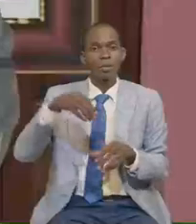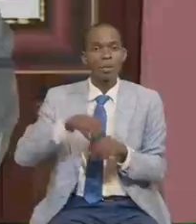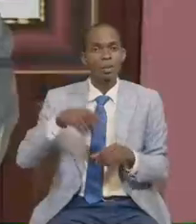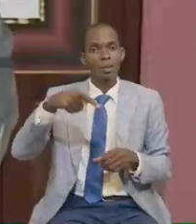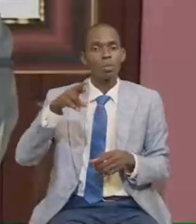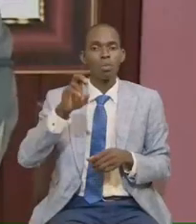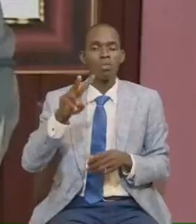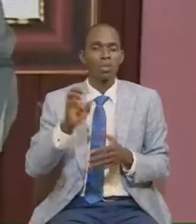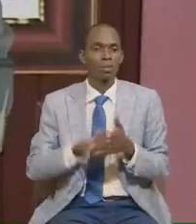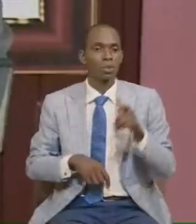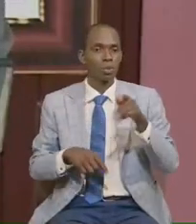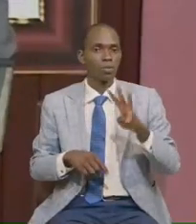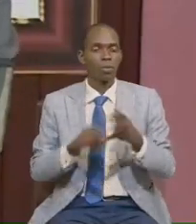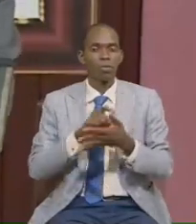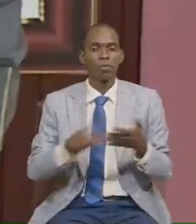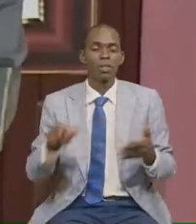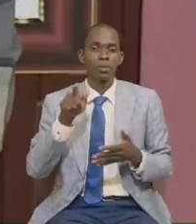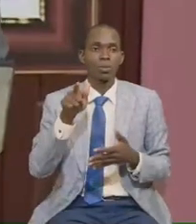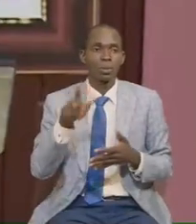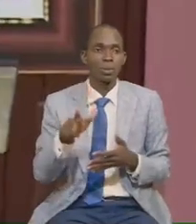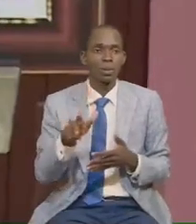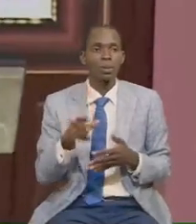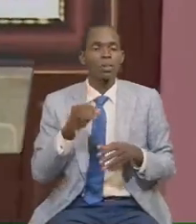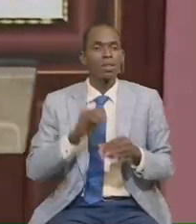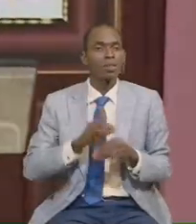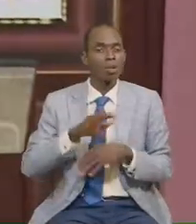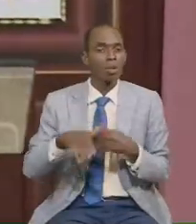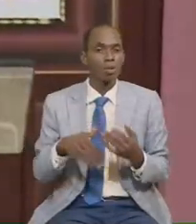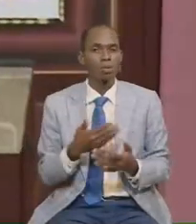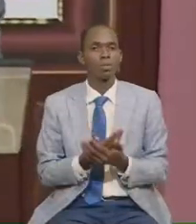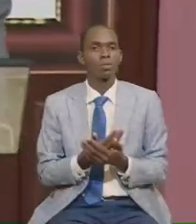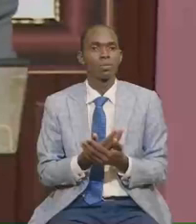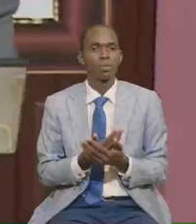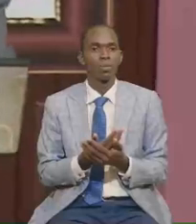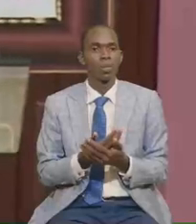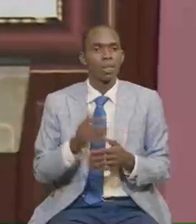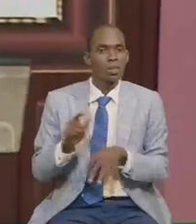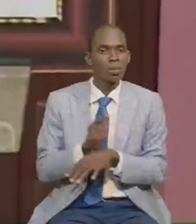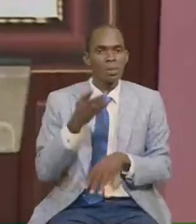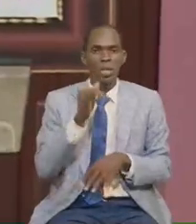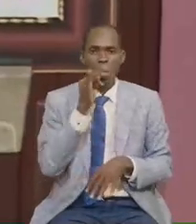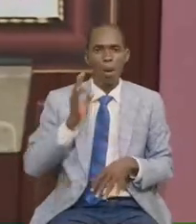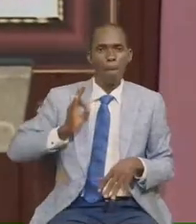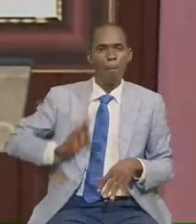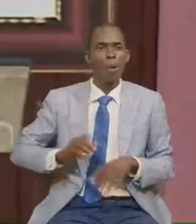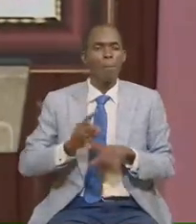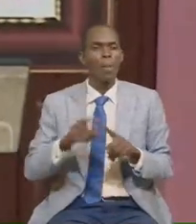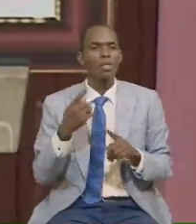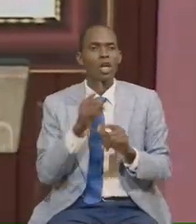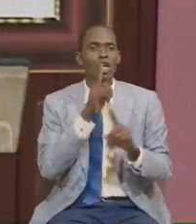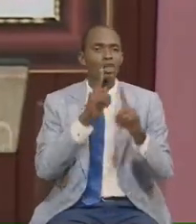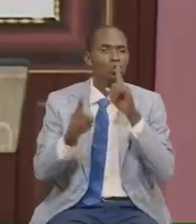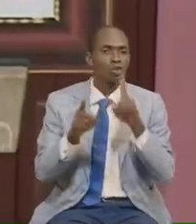l'abondance, mais les paroles en l'air ne mènent qu'à la disette. À la